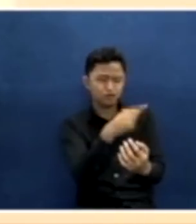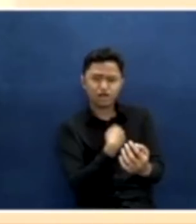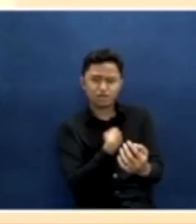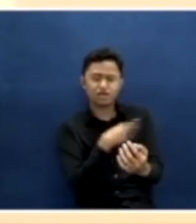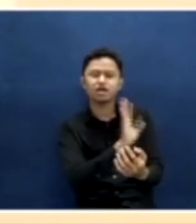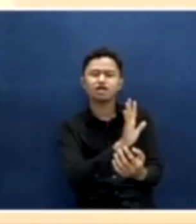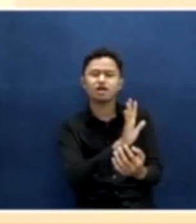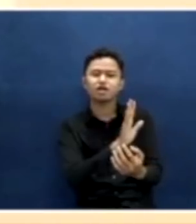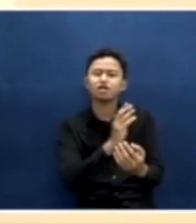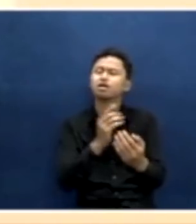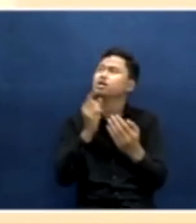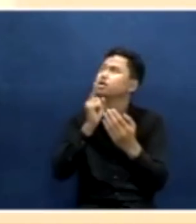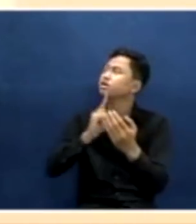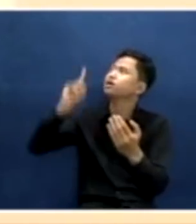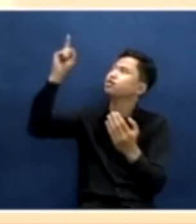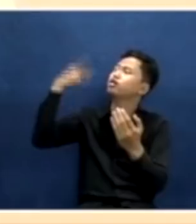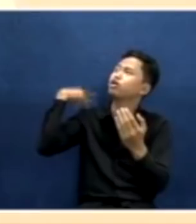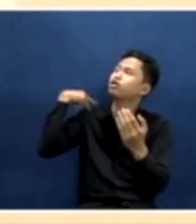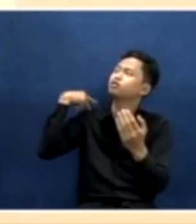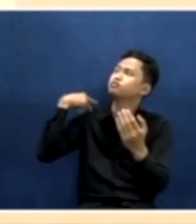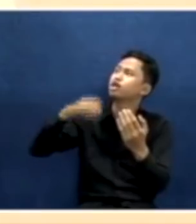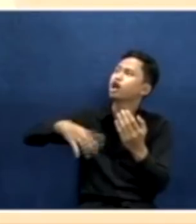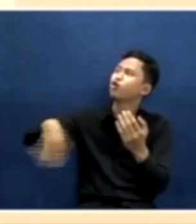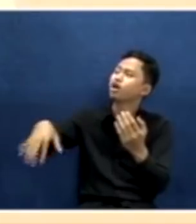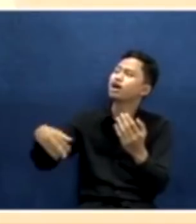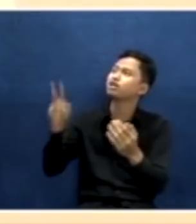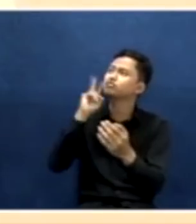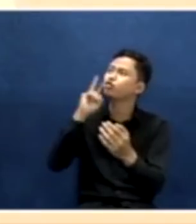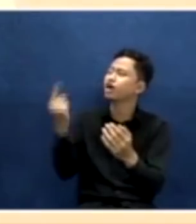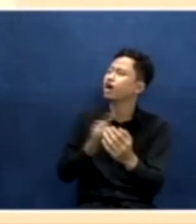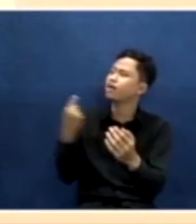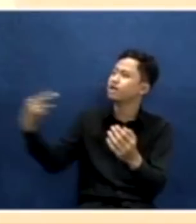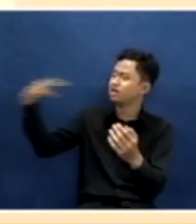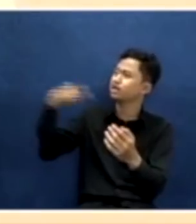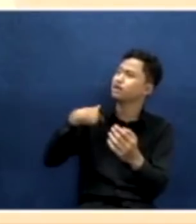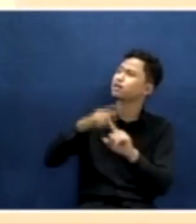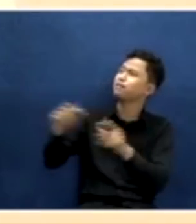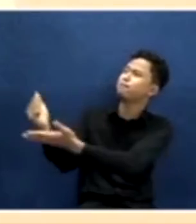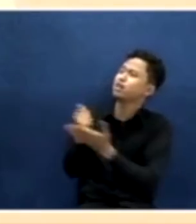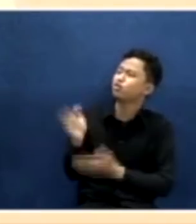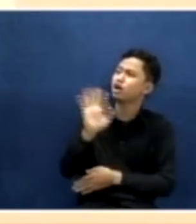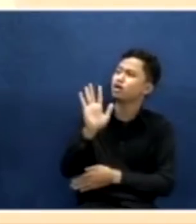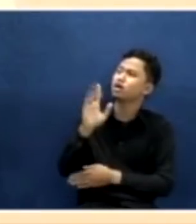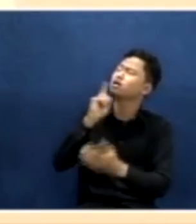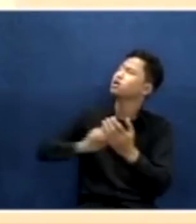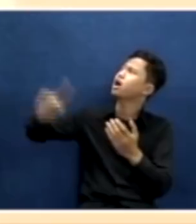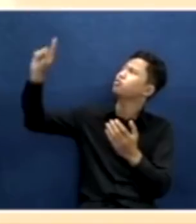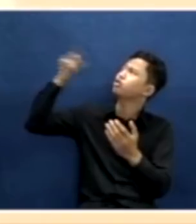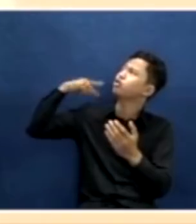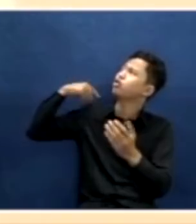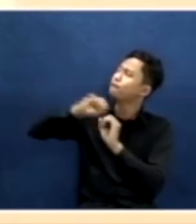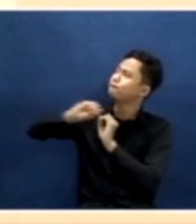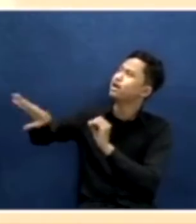Allah sebagaimana mereka telah meninggalkan kami padahal Allah telah memberikan kewajiban kepada mereka untuk memberhentikan kami Ya Rabb kami kami